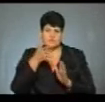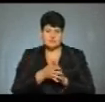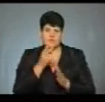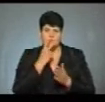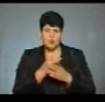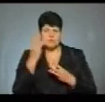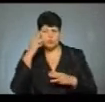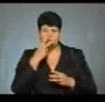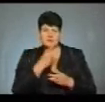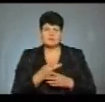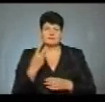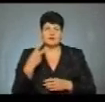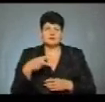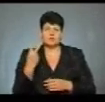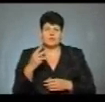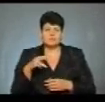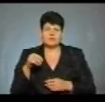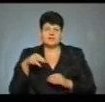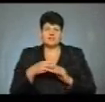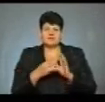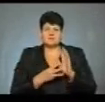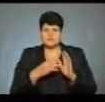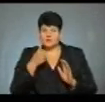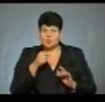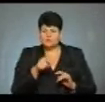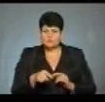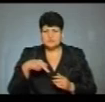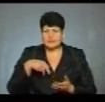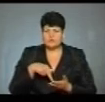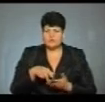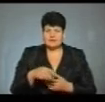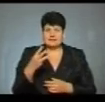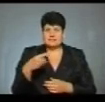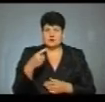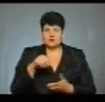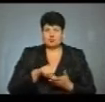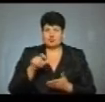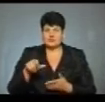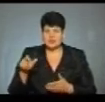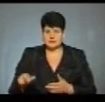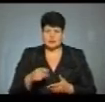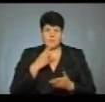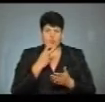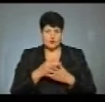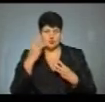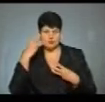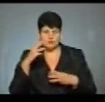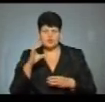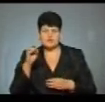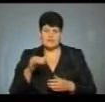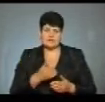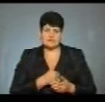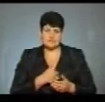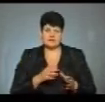мод провели 22 листопада 2018-му. Тоді дефілювали 31 учасник показу мод. Соціальна ініціатива